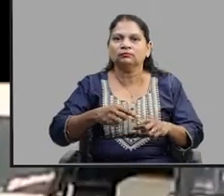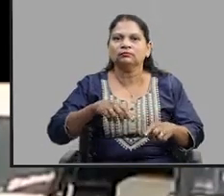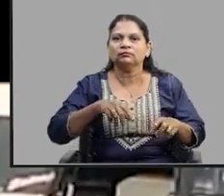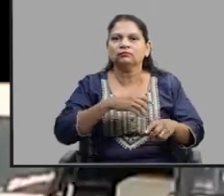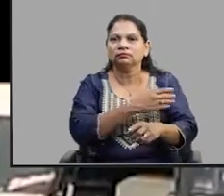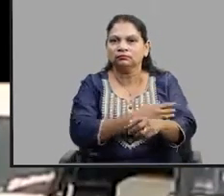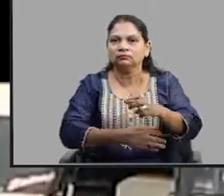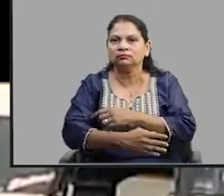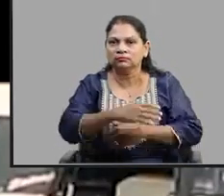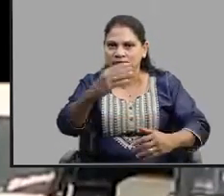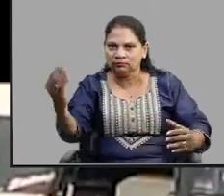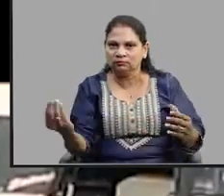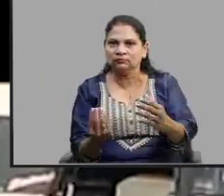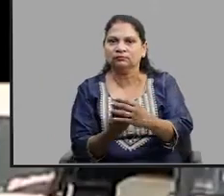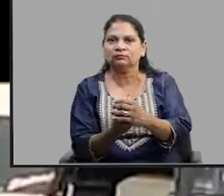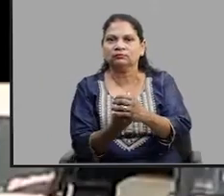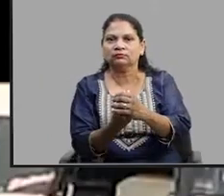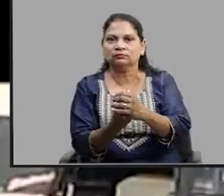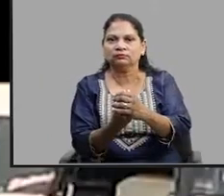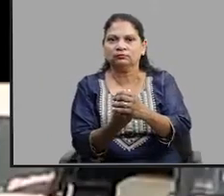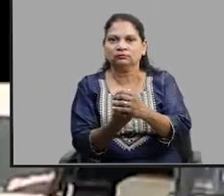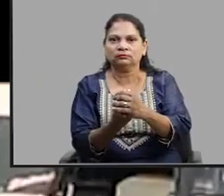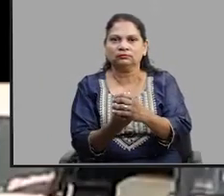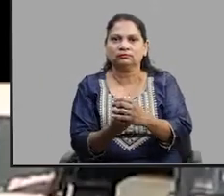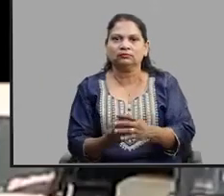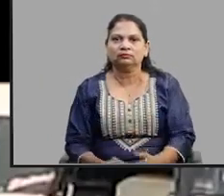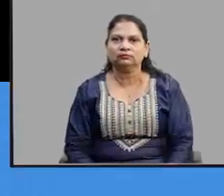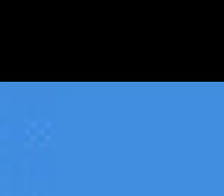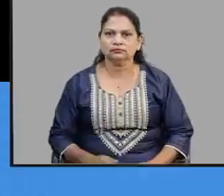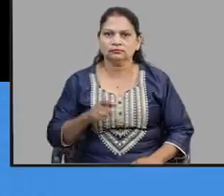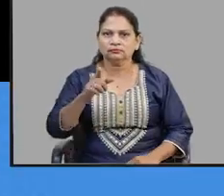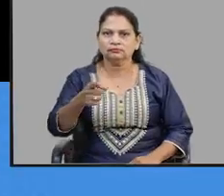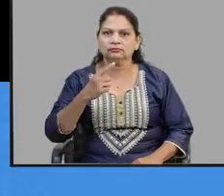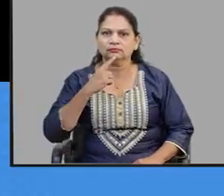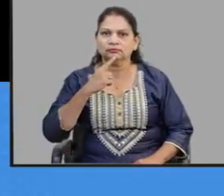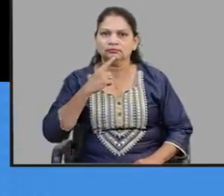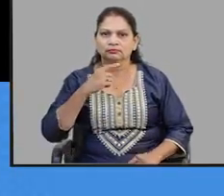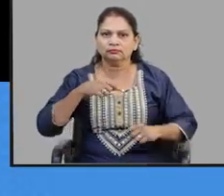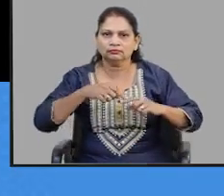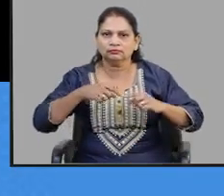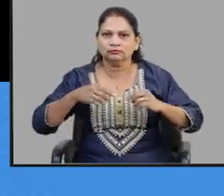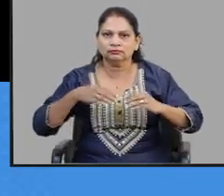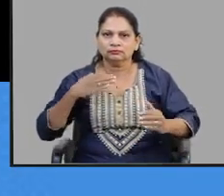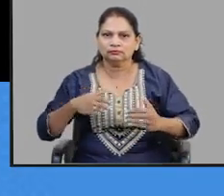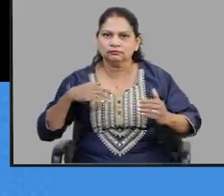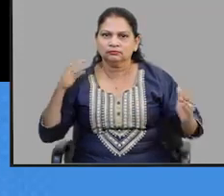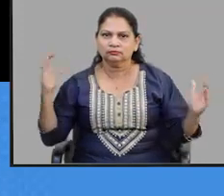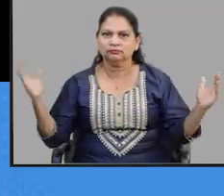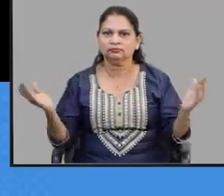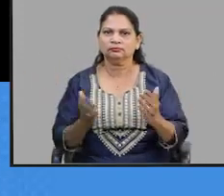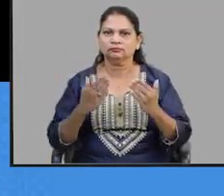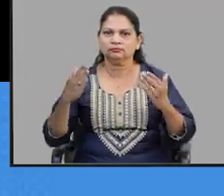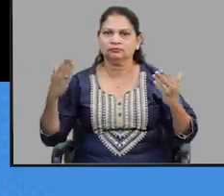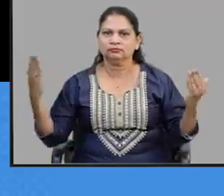विद डिसेबिलिटीज के बगैर शत प्रतिशत मतदान आप किस तरह से मुमकिन करवाओगे? हम शत प्रतिशत मतदान की बात पर्सन